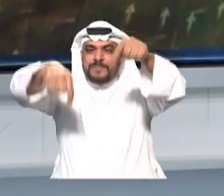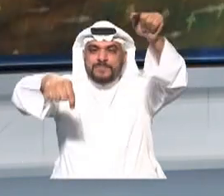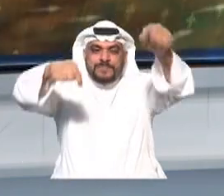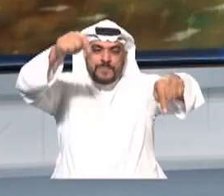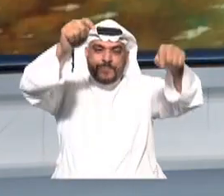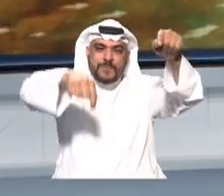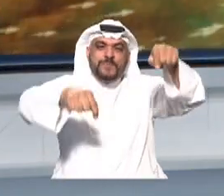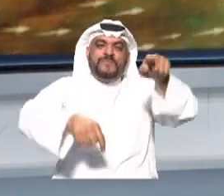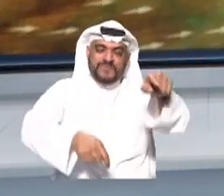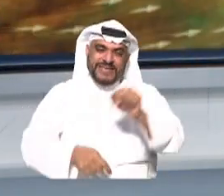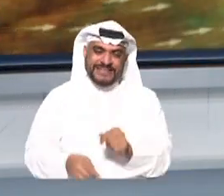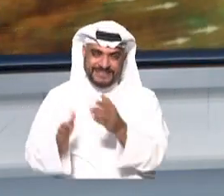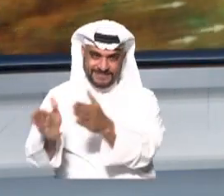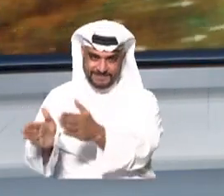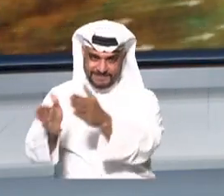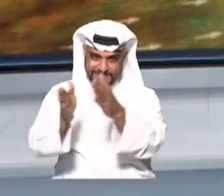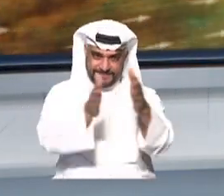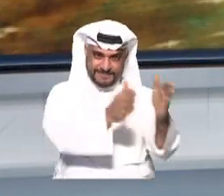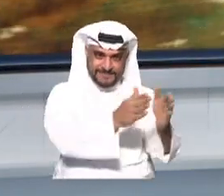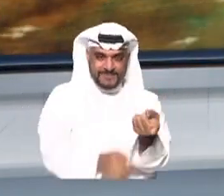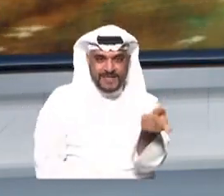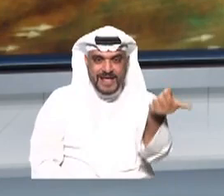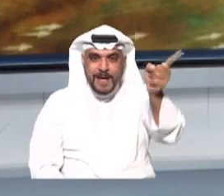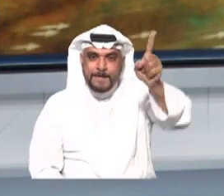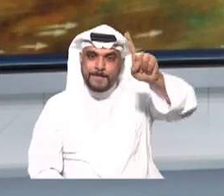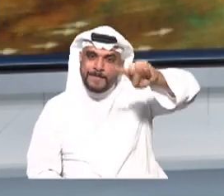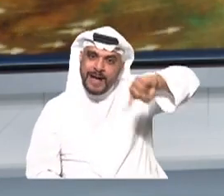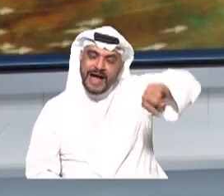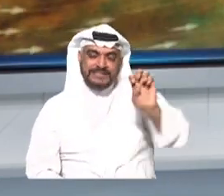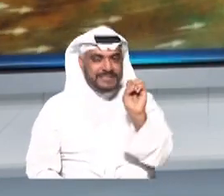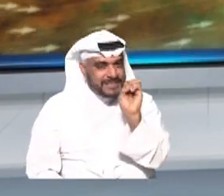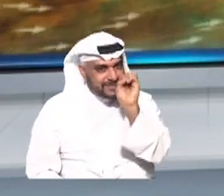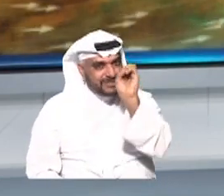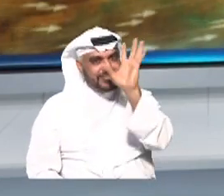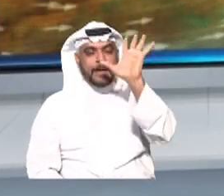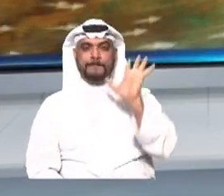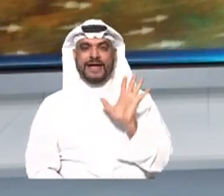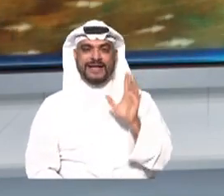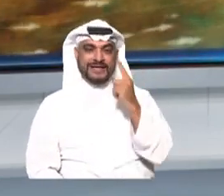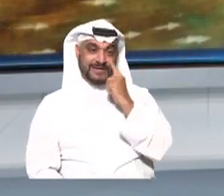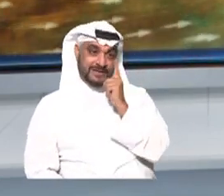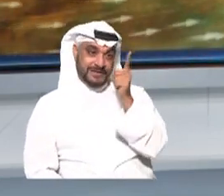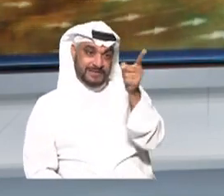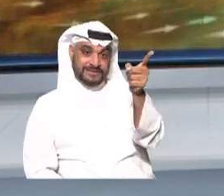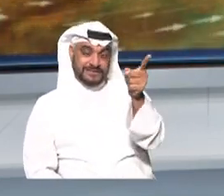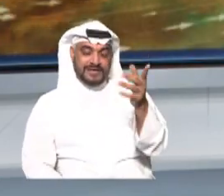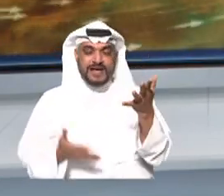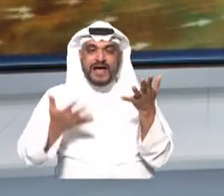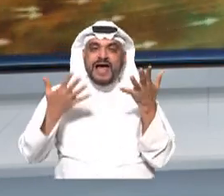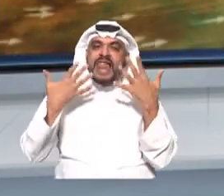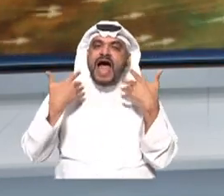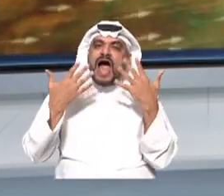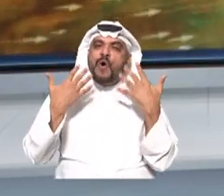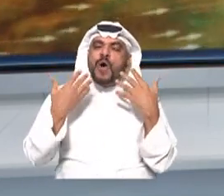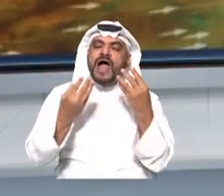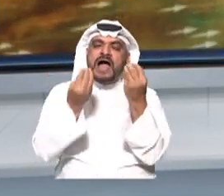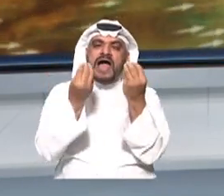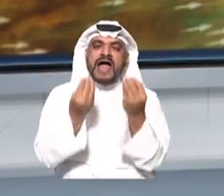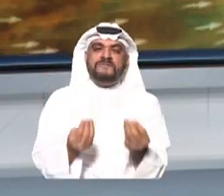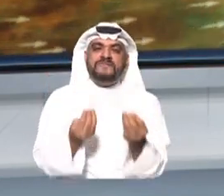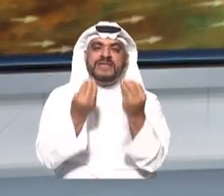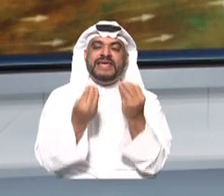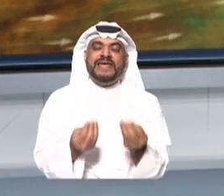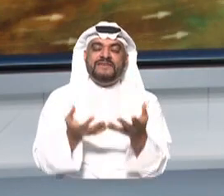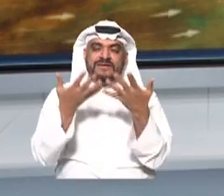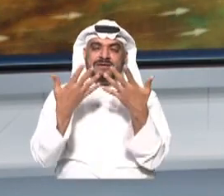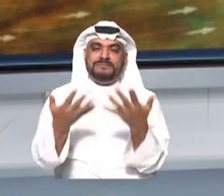بعض المناطق. مع دخول ساعات الصباح الأولى من يوم الغد راح يستمر معنا الهواء جنوبي غربي إلى شمالي غربي،